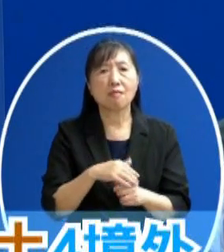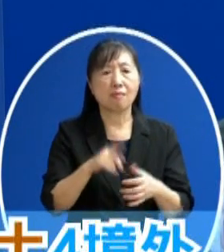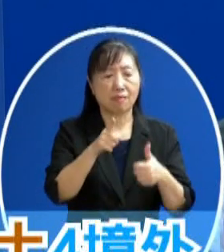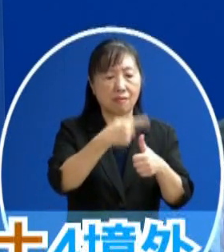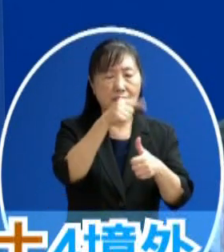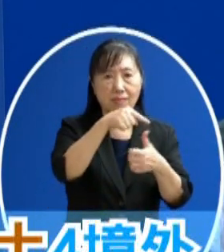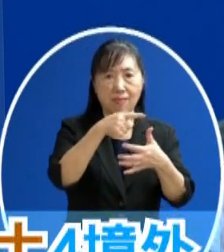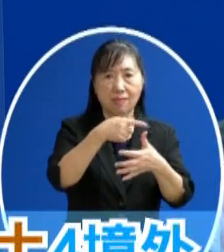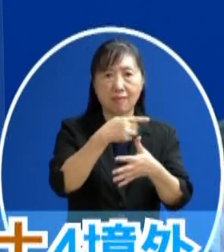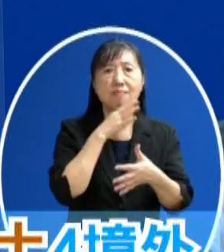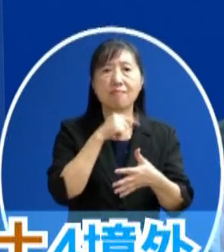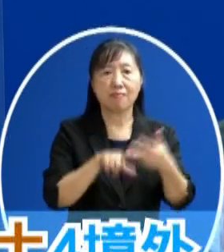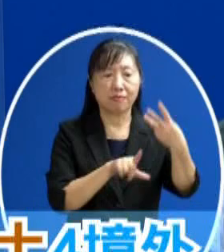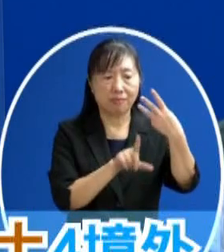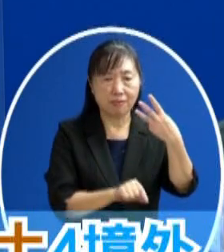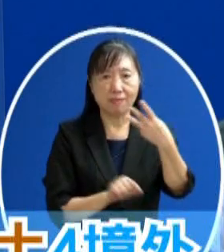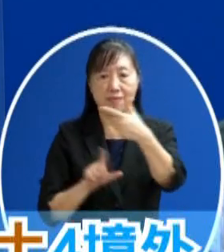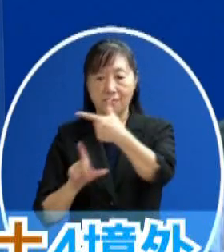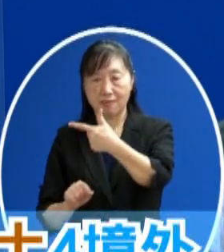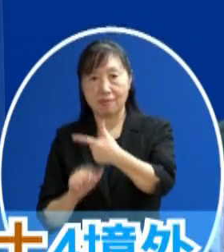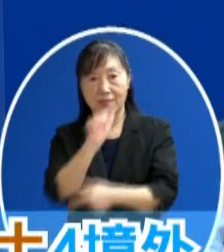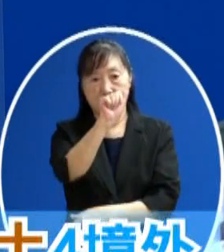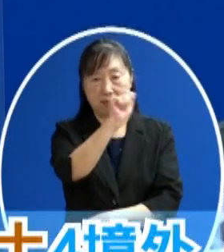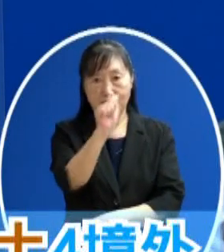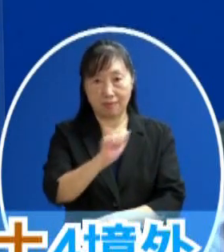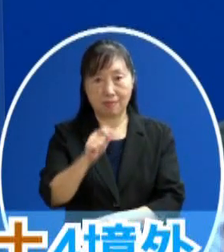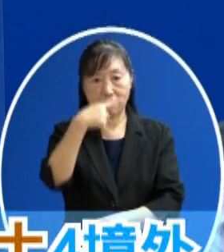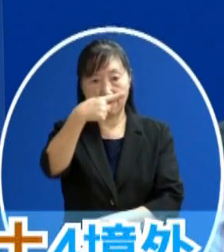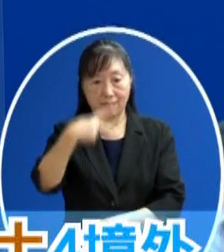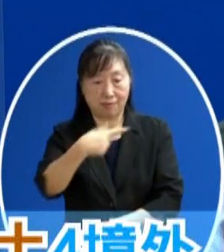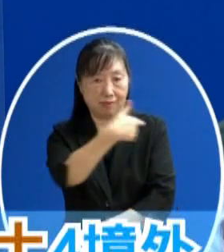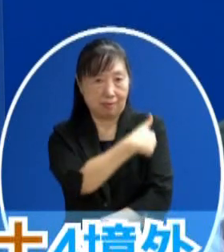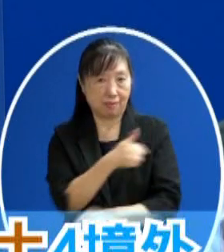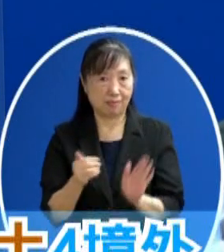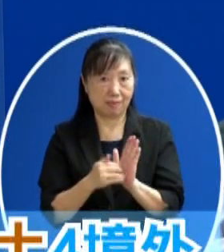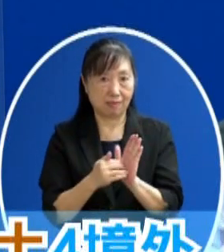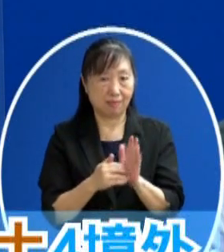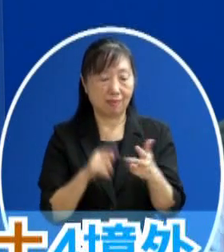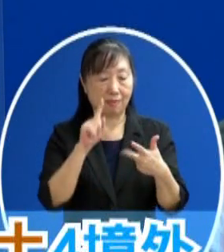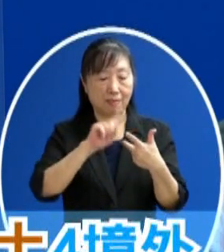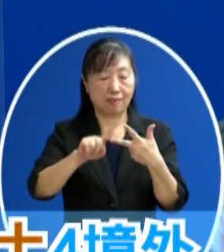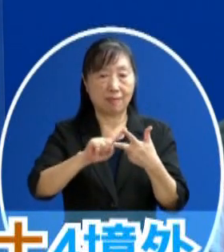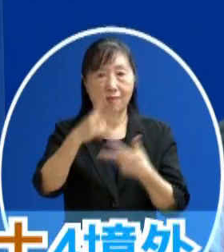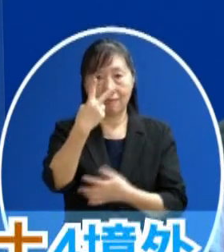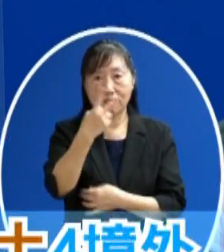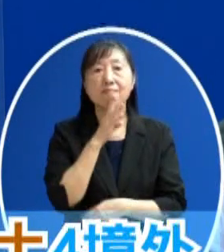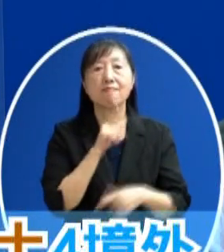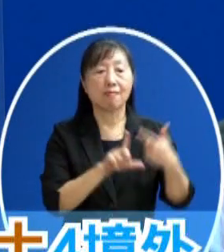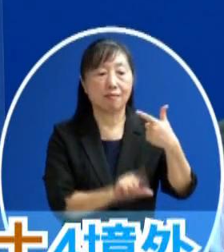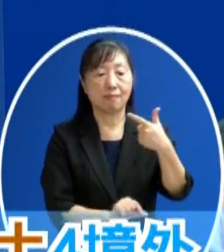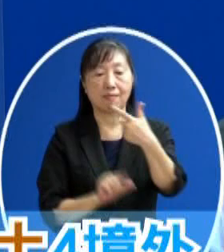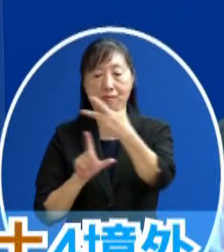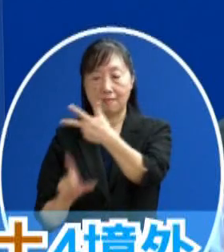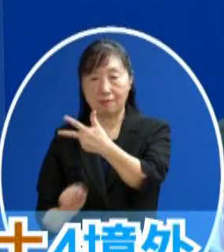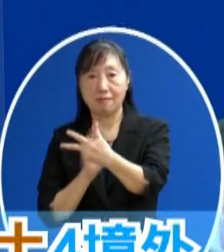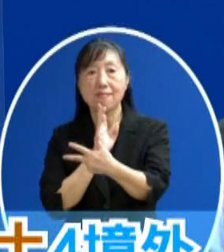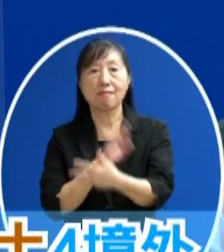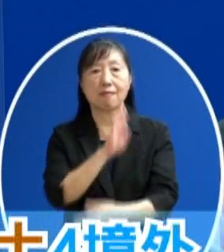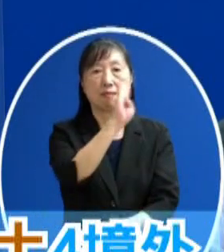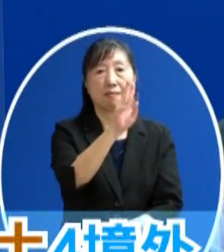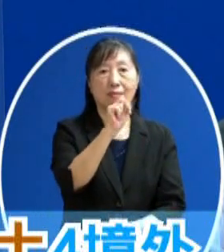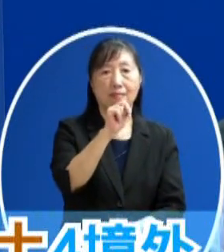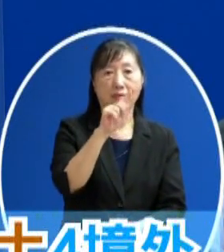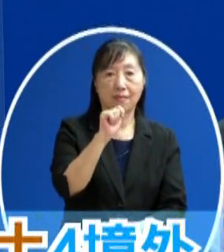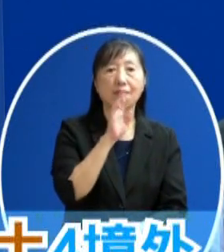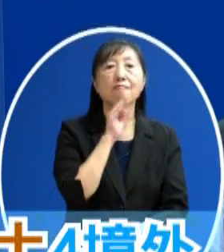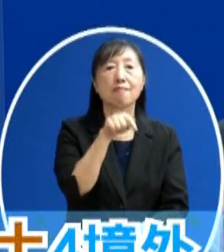苗，但现在却被爆出来说有人根本就是钻漏洞，因为他们跟旅行社买了短程的机票，以出国名义预约到医院施打之后，